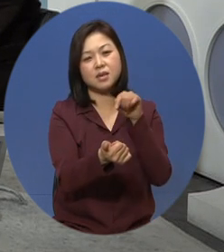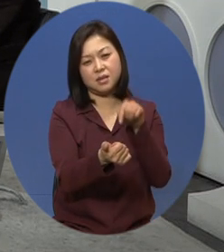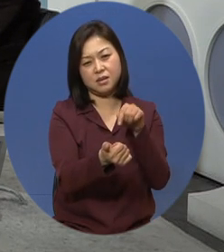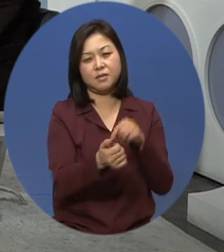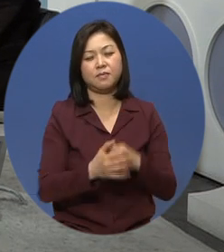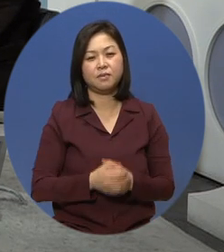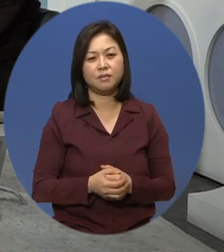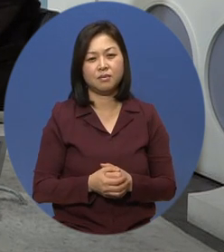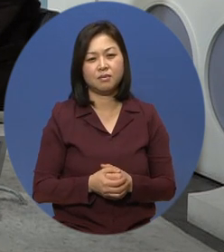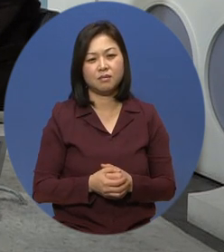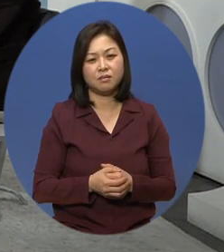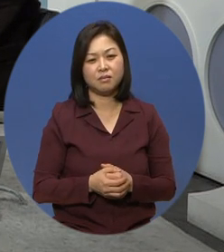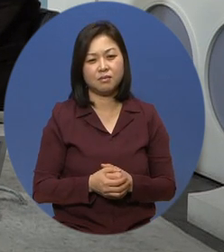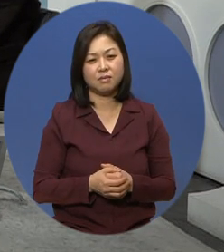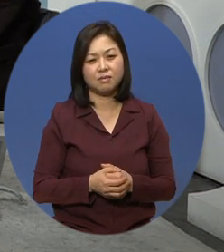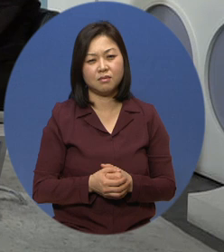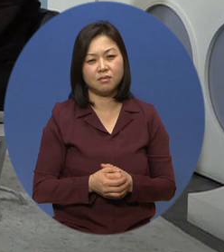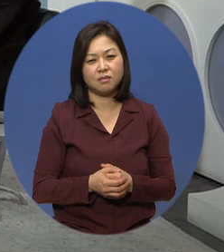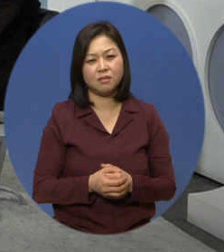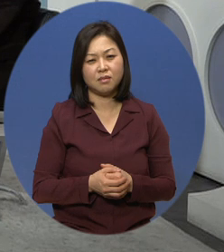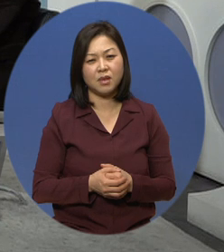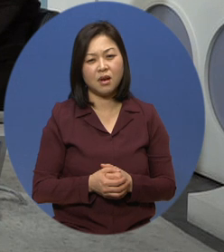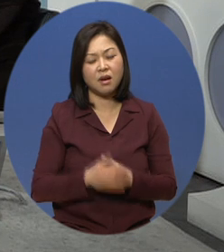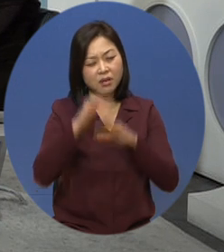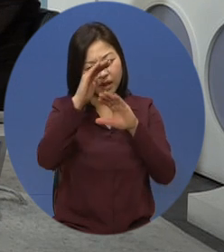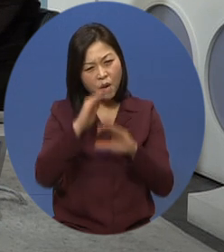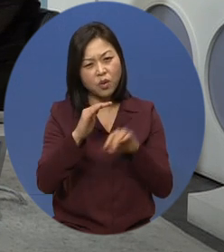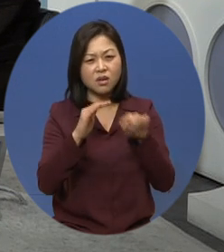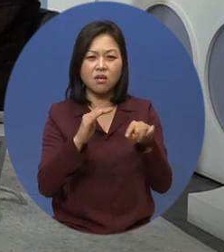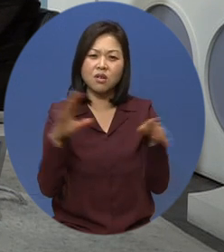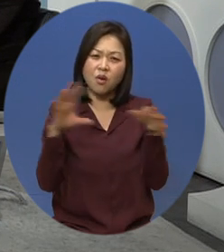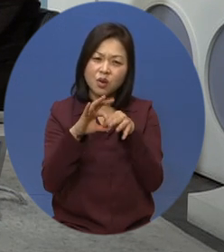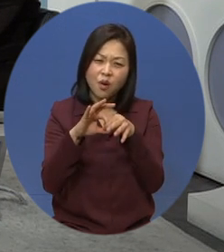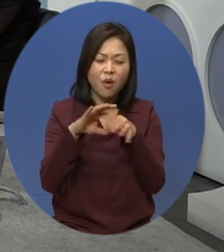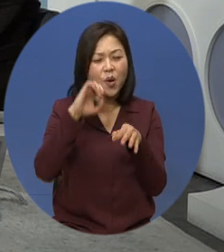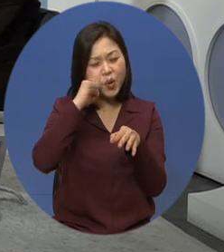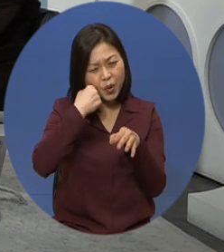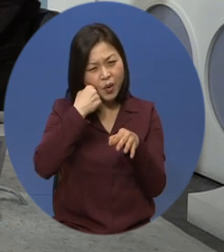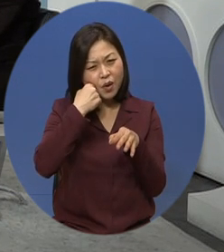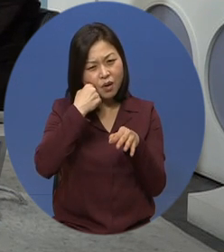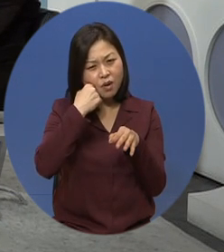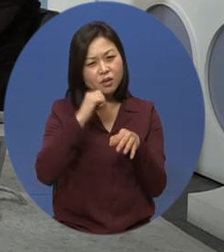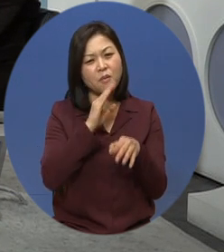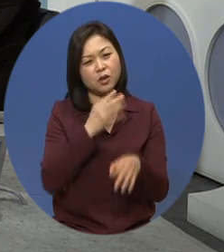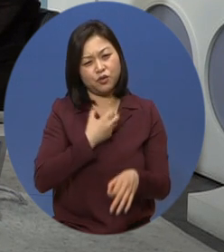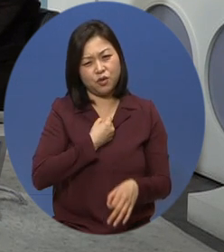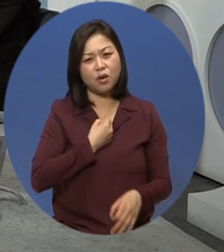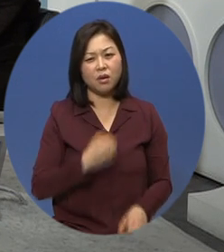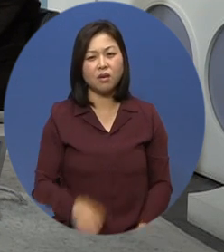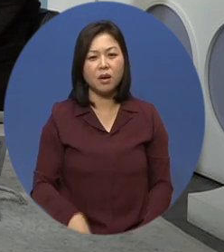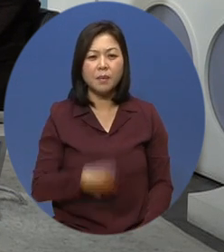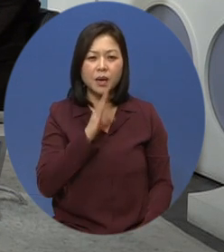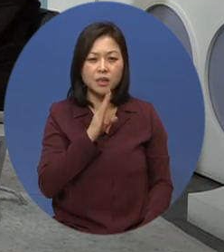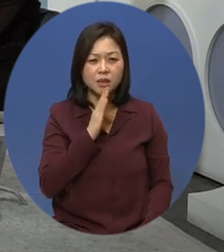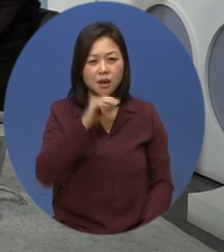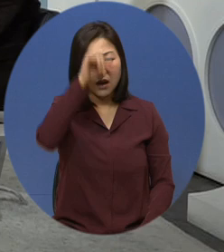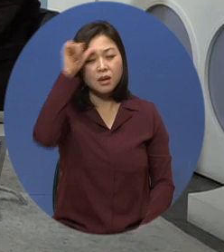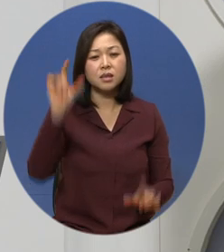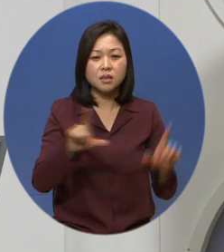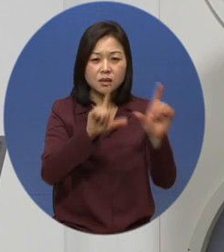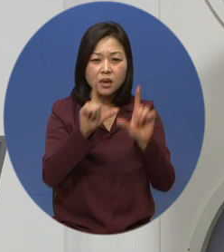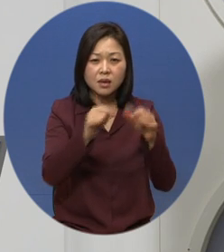4 아 그 참 그 누가 갖다 붙이려고 해외 어려운 얘기 아래 축 6번 써요 마저 아인스 이렇게